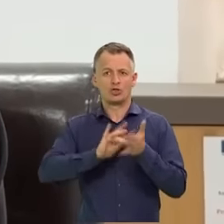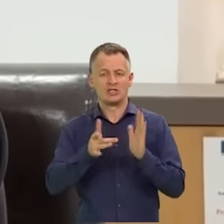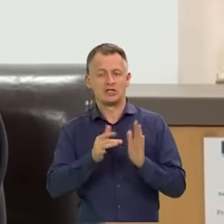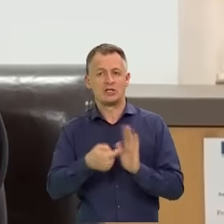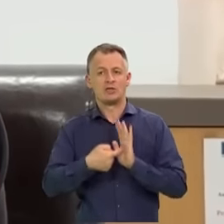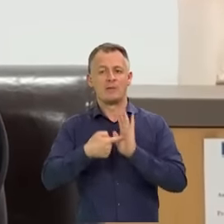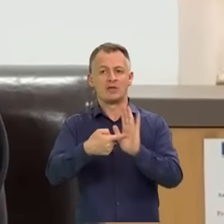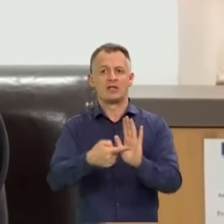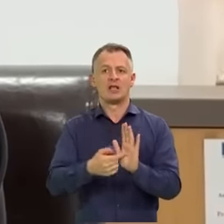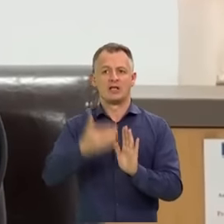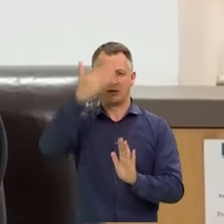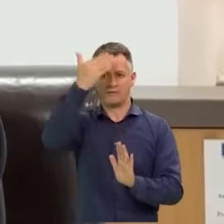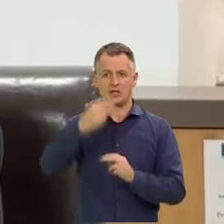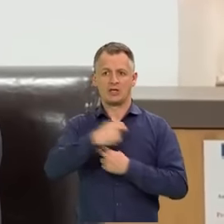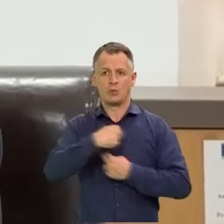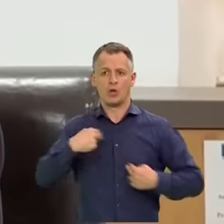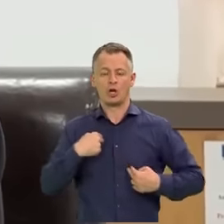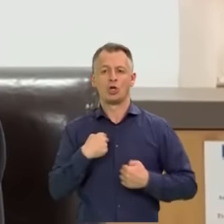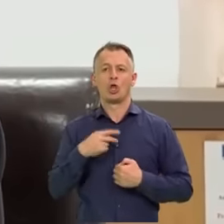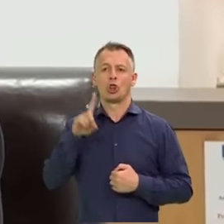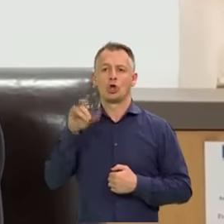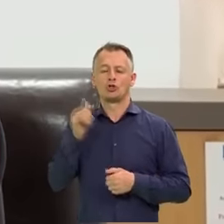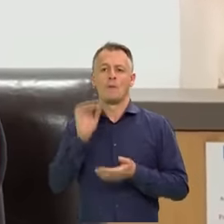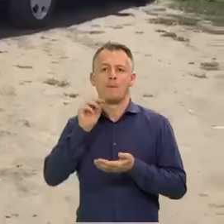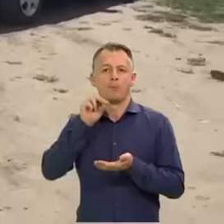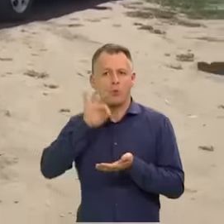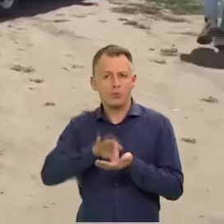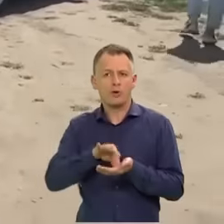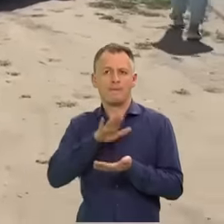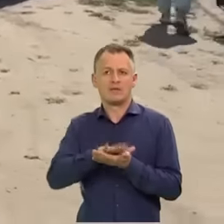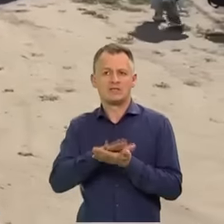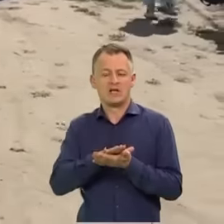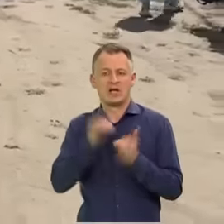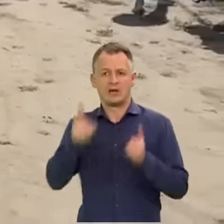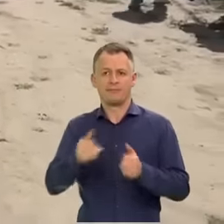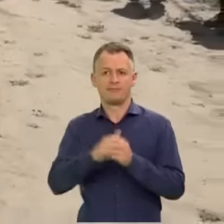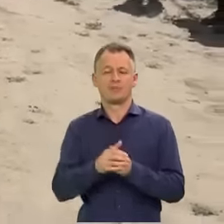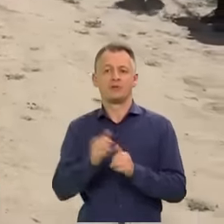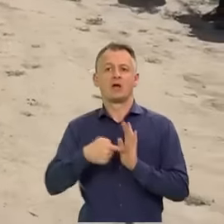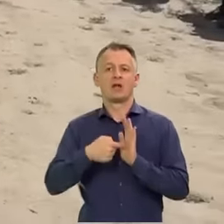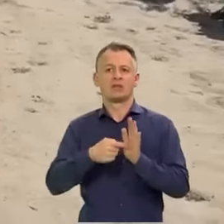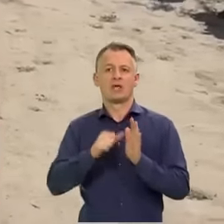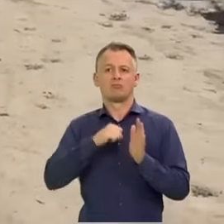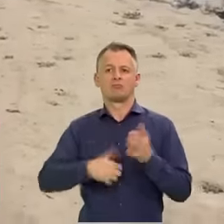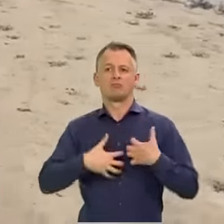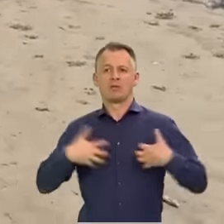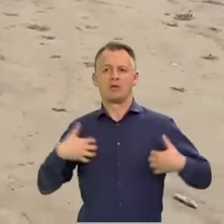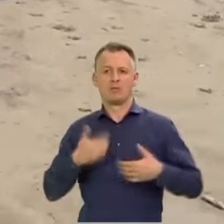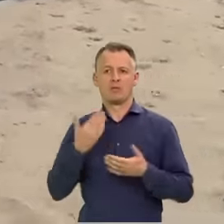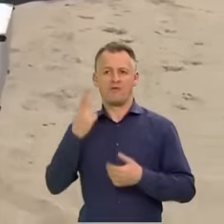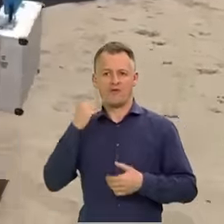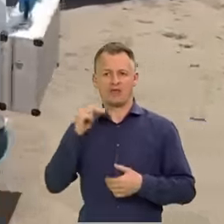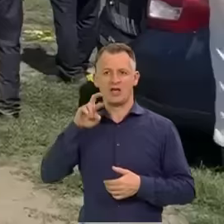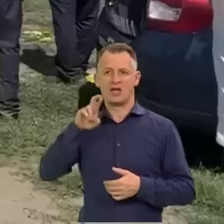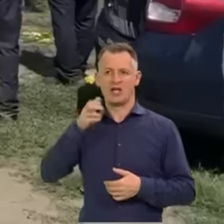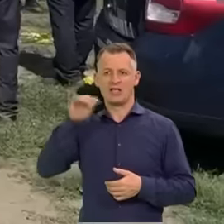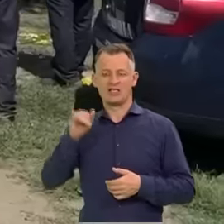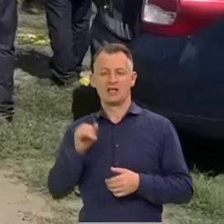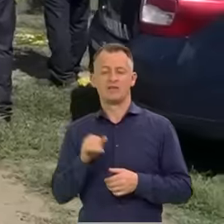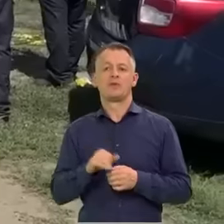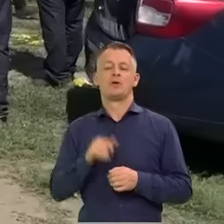prezentat tribunalului Dolj cu prepunerea de menținere a acestei măsuri. Rezultatul necropsiei a arătat că moartea Raisei a fost una violentă, în